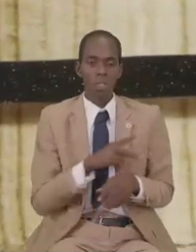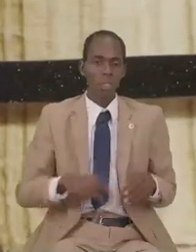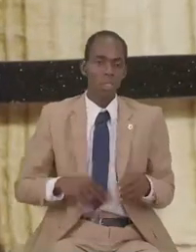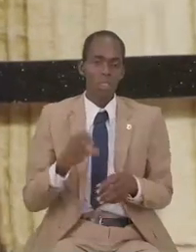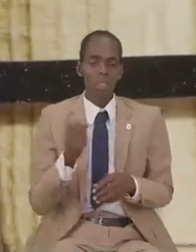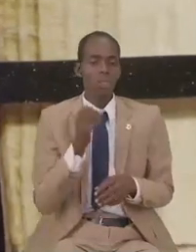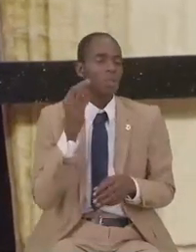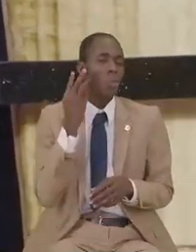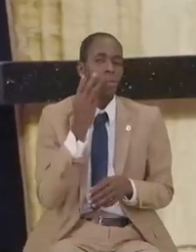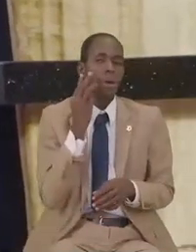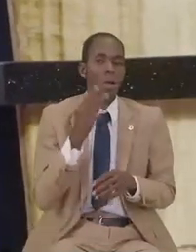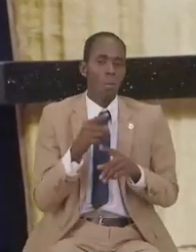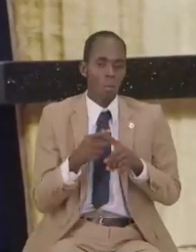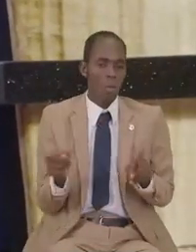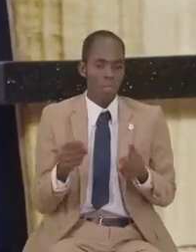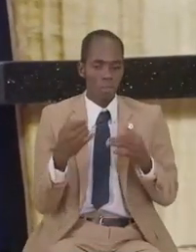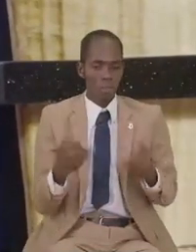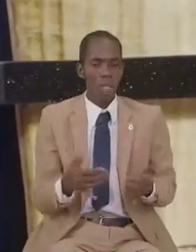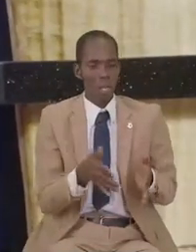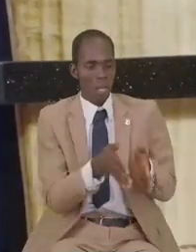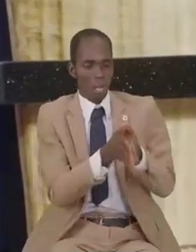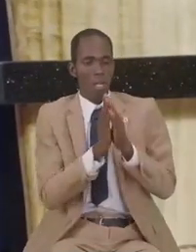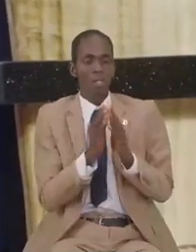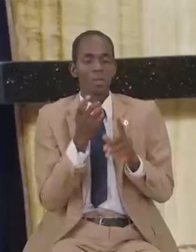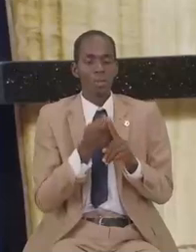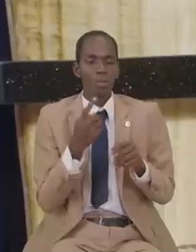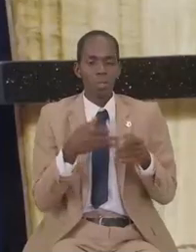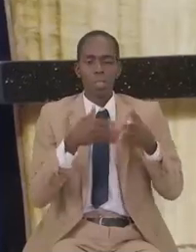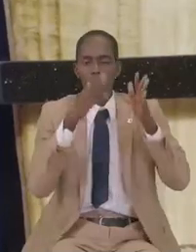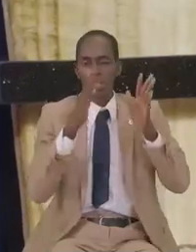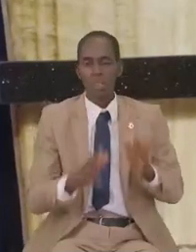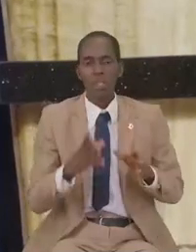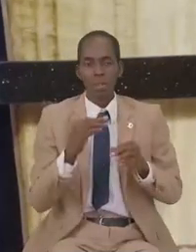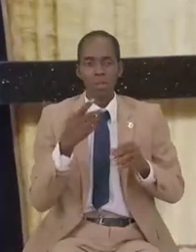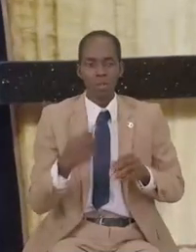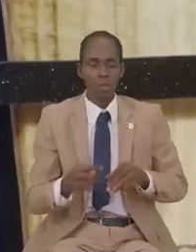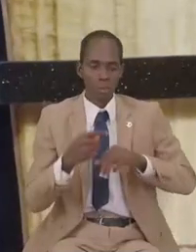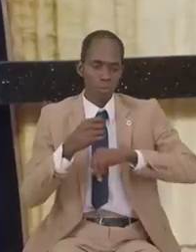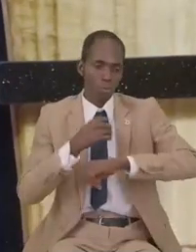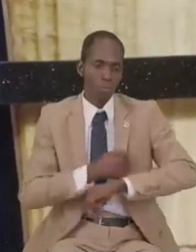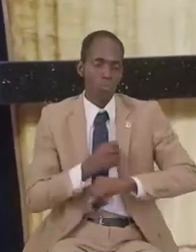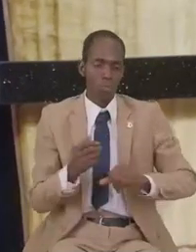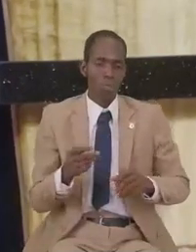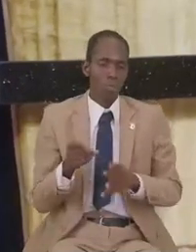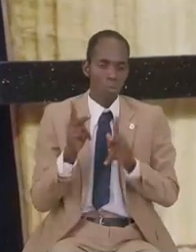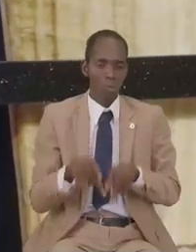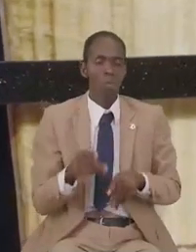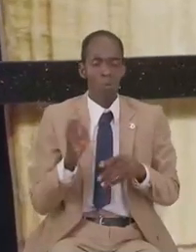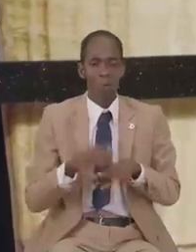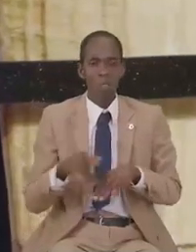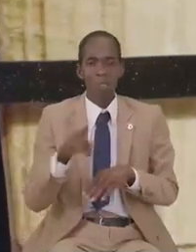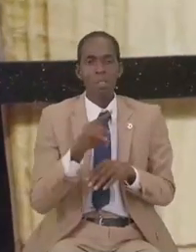il pria le chef des eunuques de ne pas l'obliger à se souiller. On voit